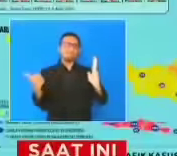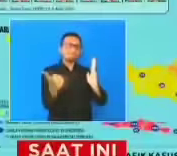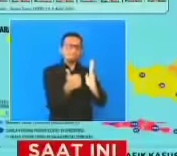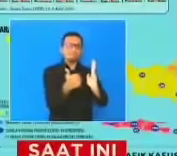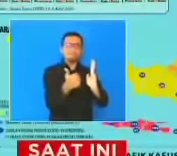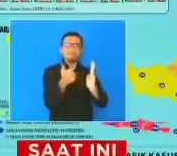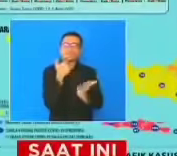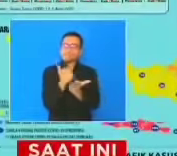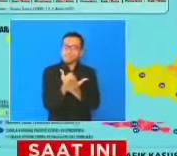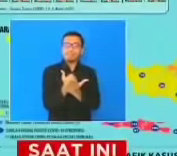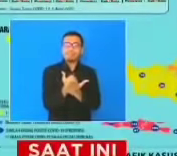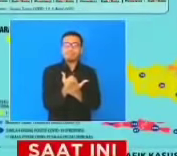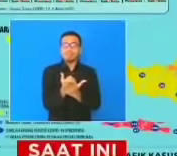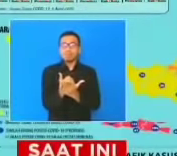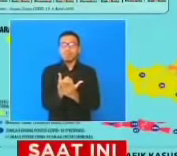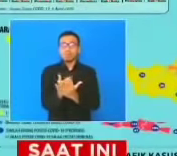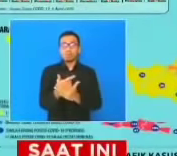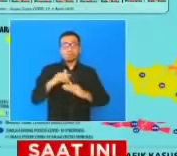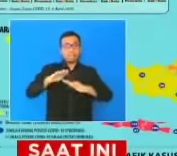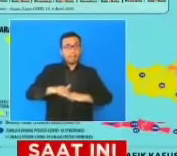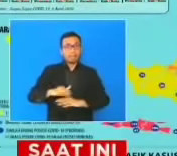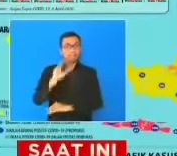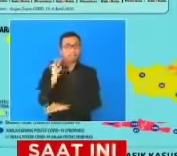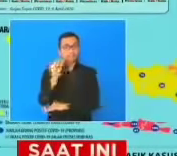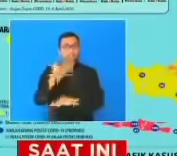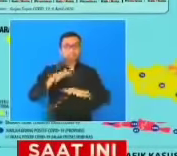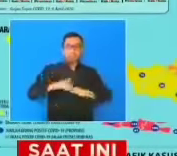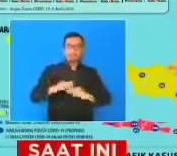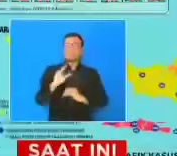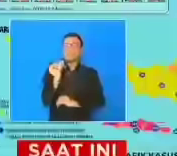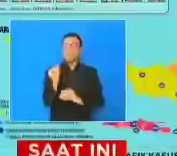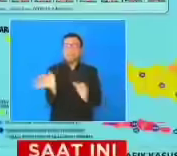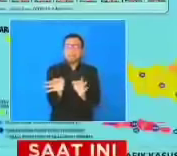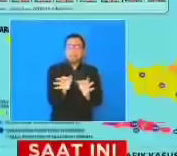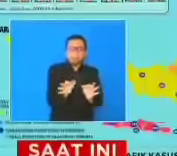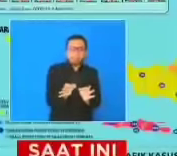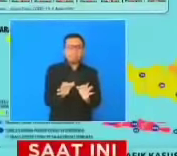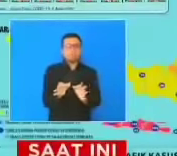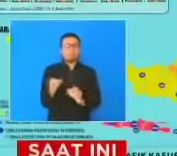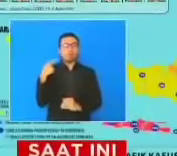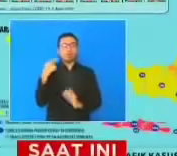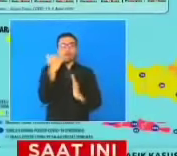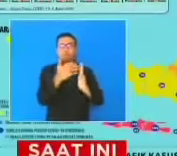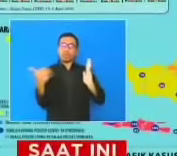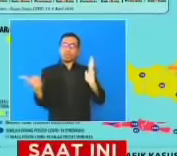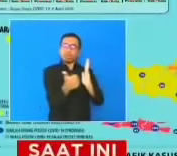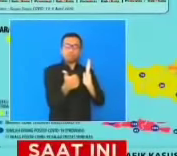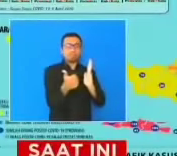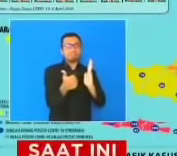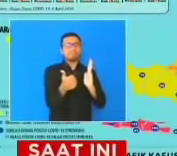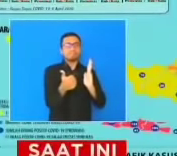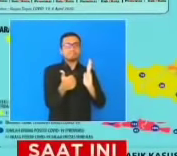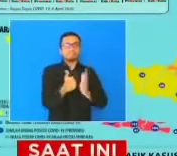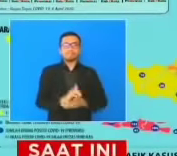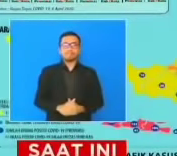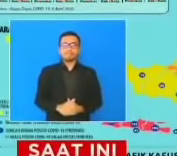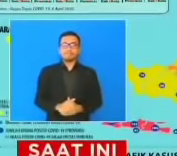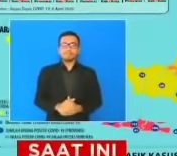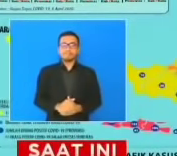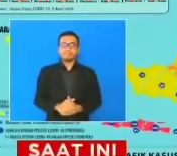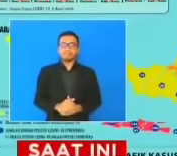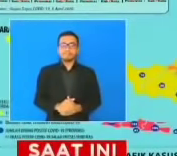berada di DKI dan sekitarnya. Patuhi semua ketentuan,